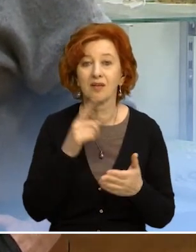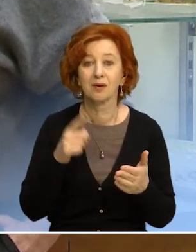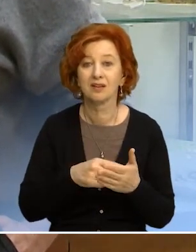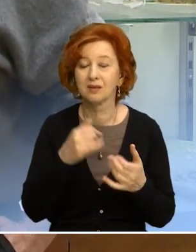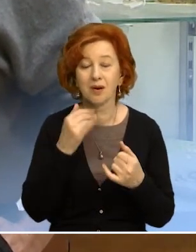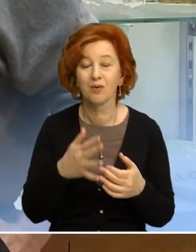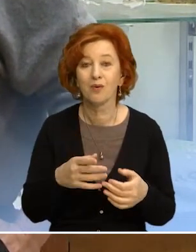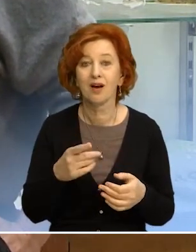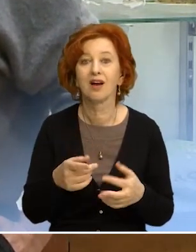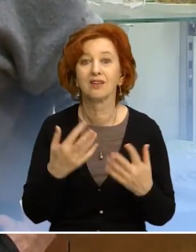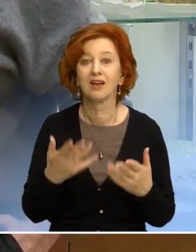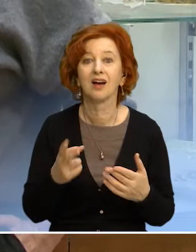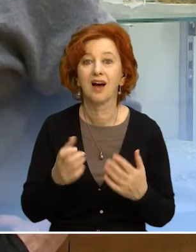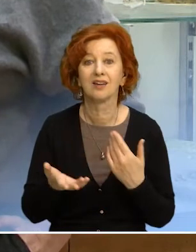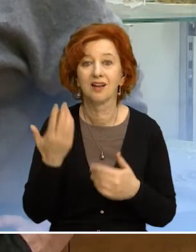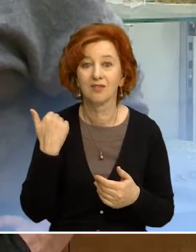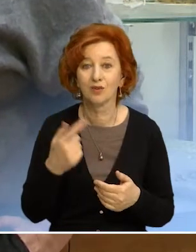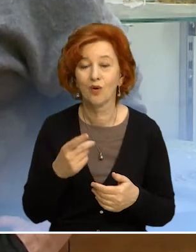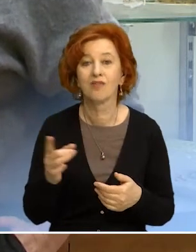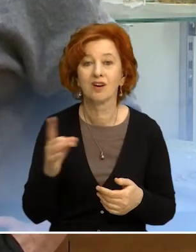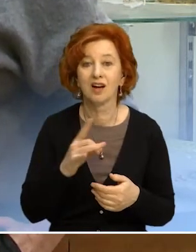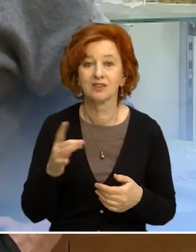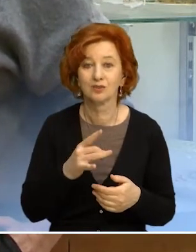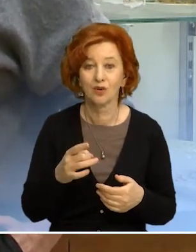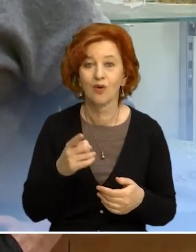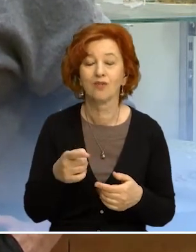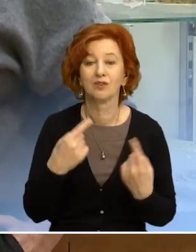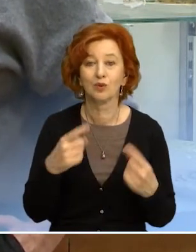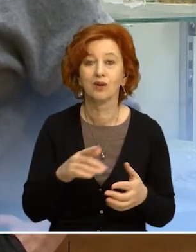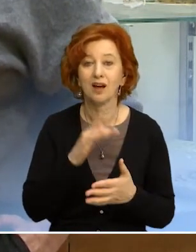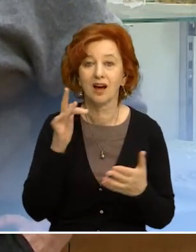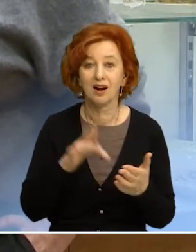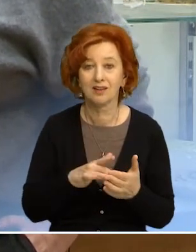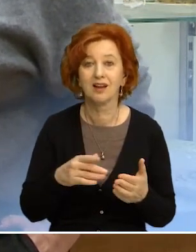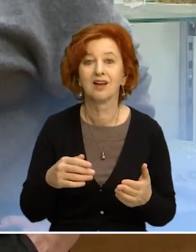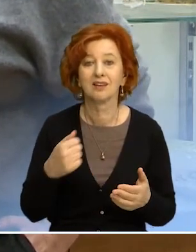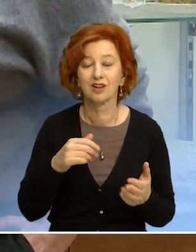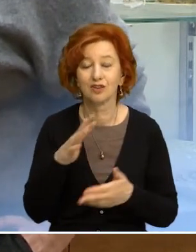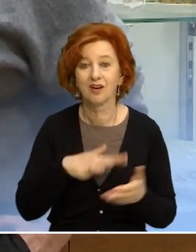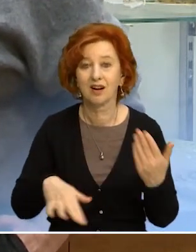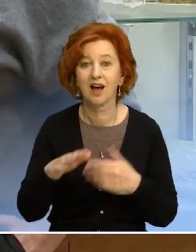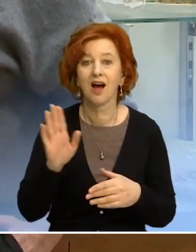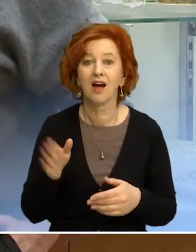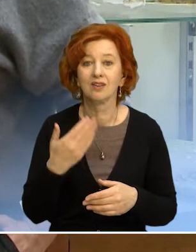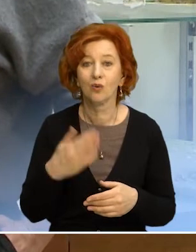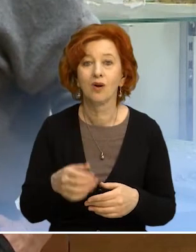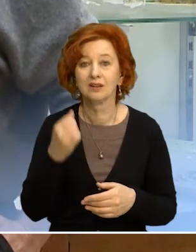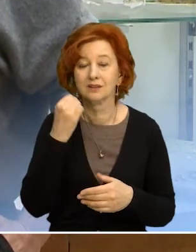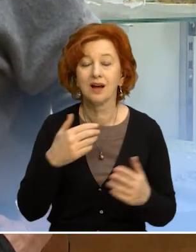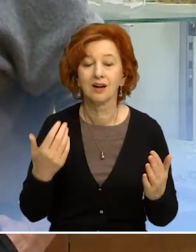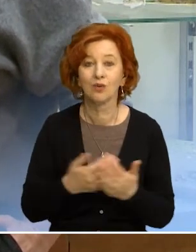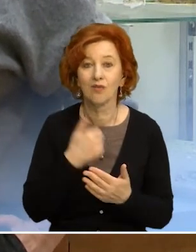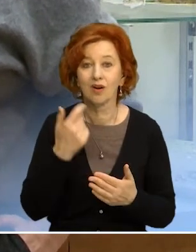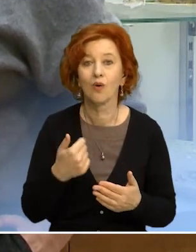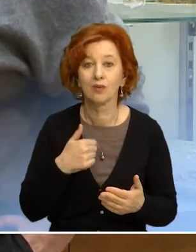вопрос я не могу не задать. Не так давно Ростов и другие города да, нашего края отгуляли Старый Новый